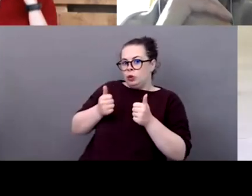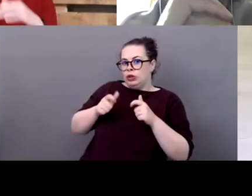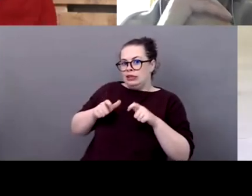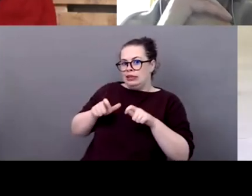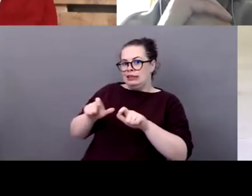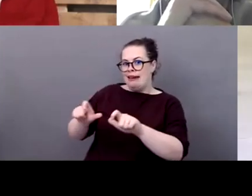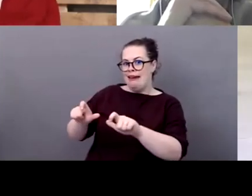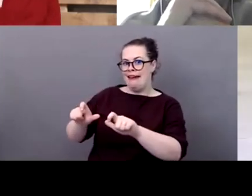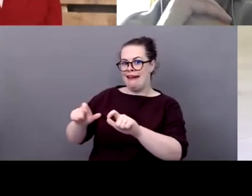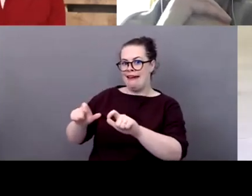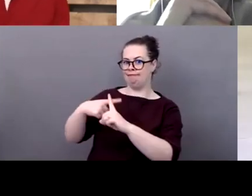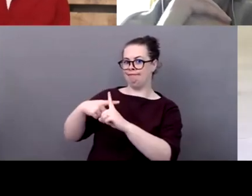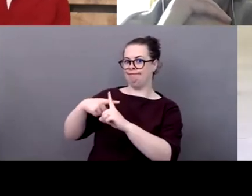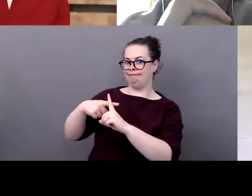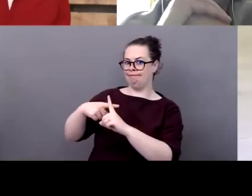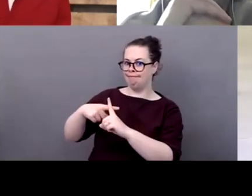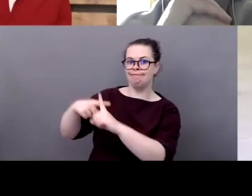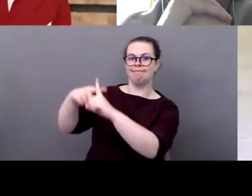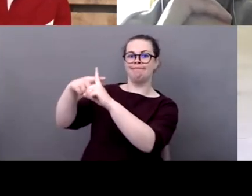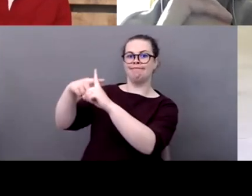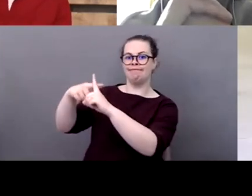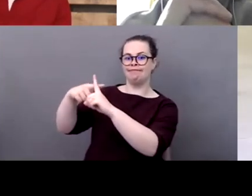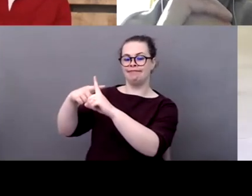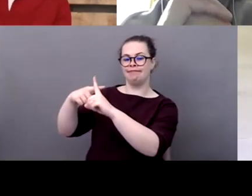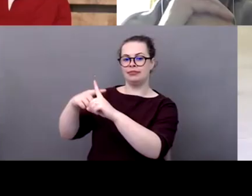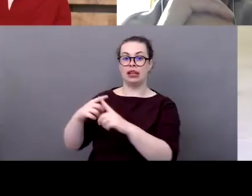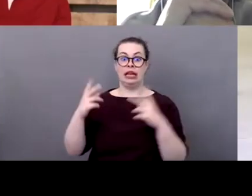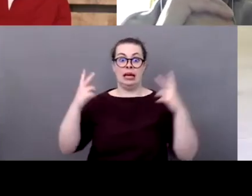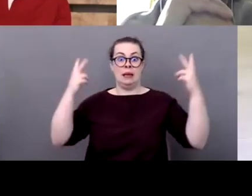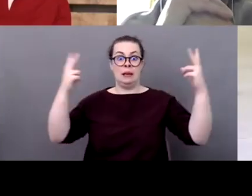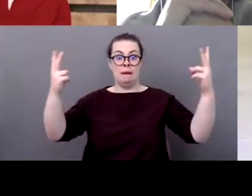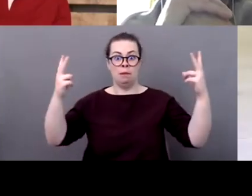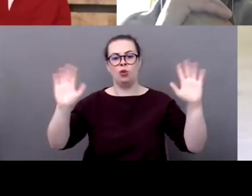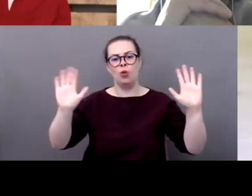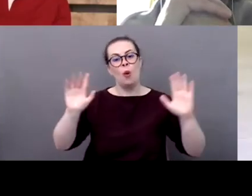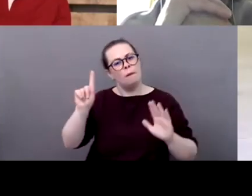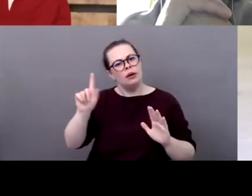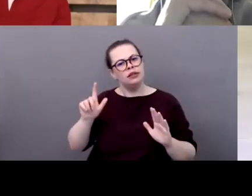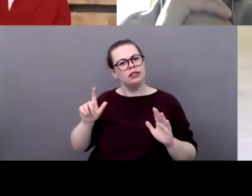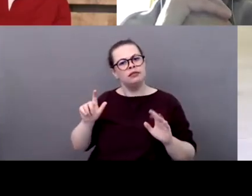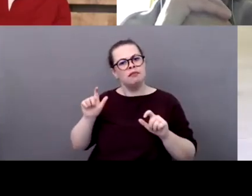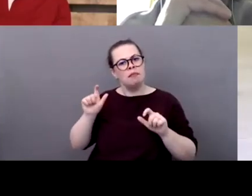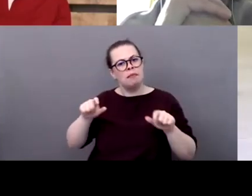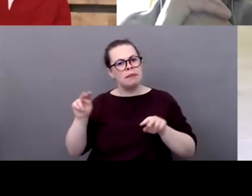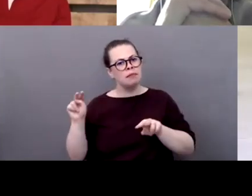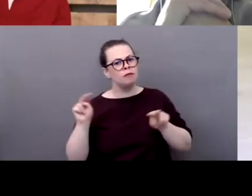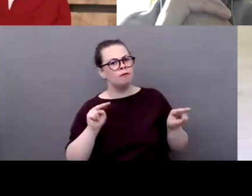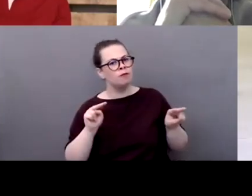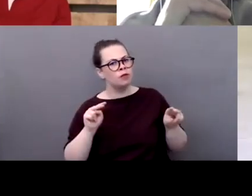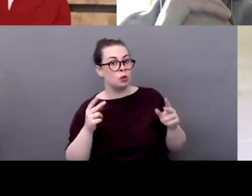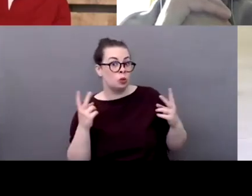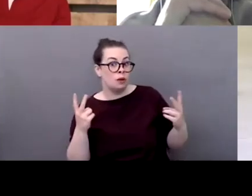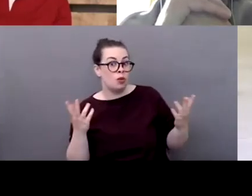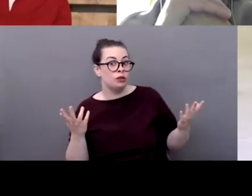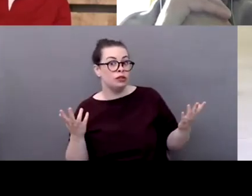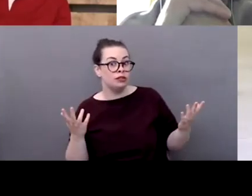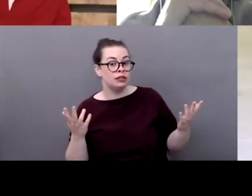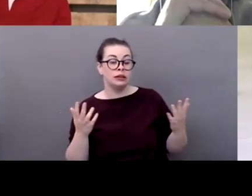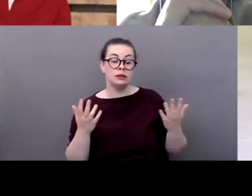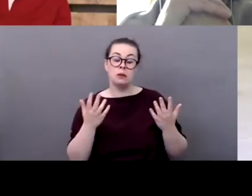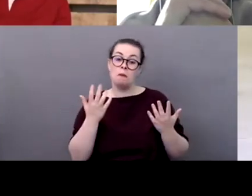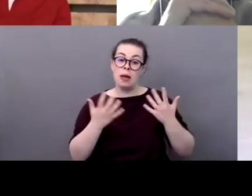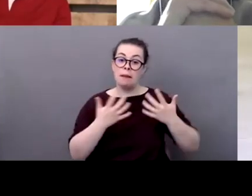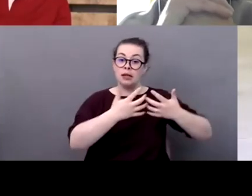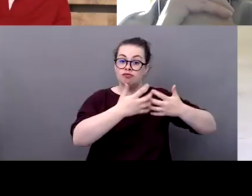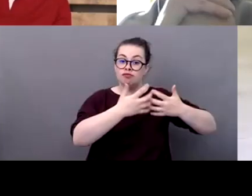Mais je pense que ça vient, ça progresse petit à petit, alors il y a sans doute des modèles, et là aussi, faudrait-il sans doute partager les bonnes